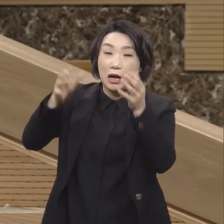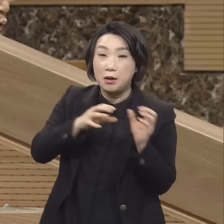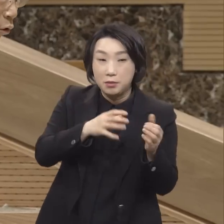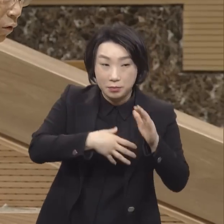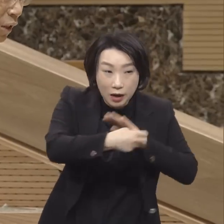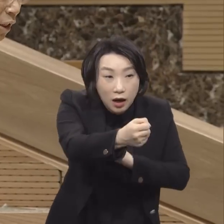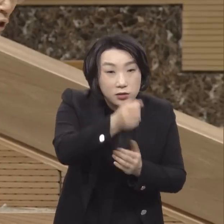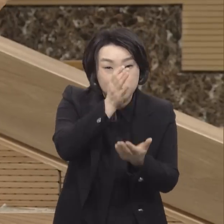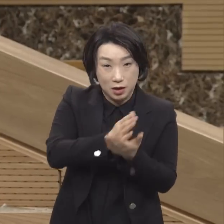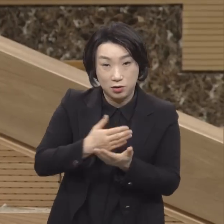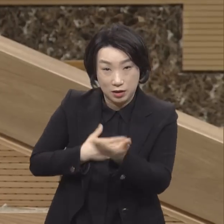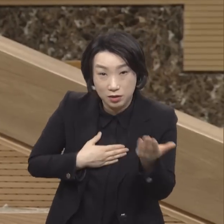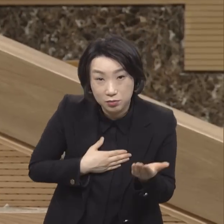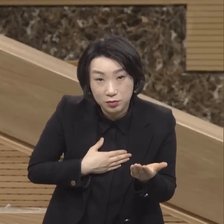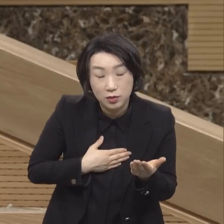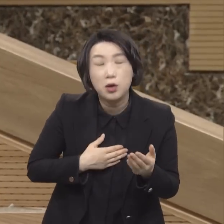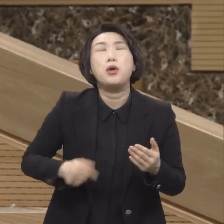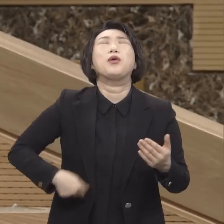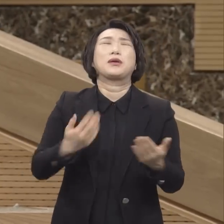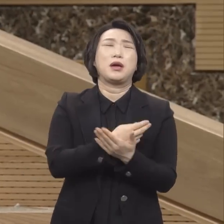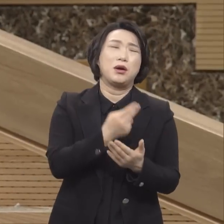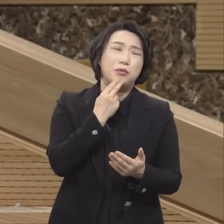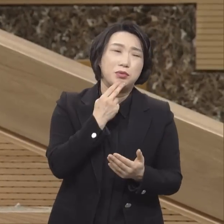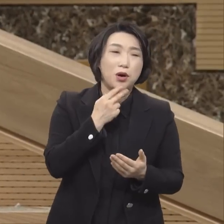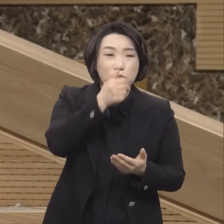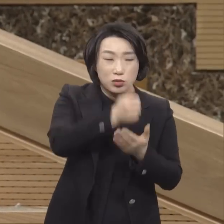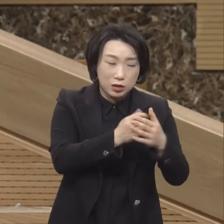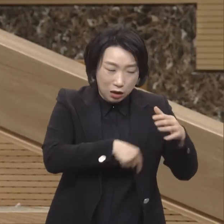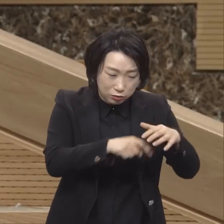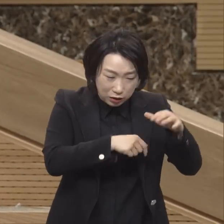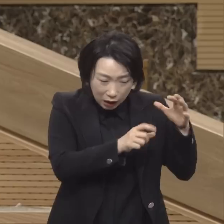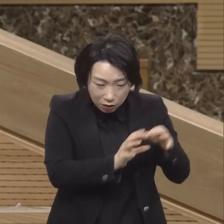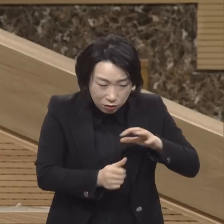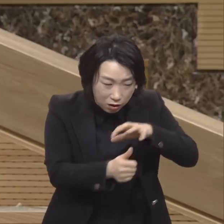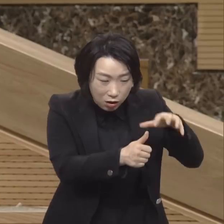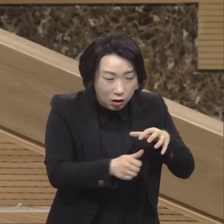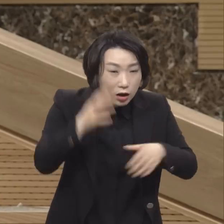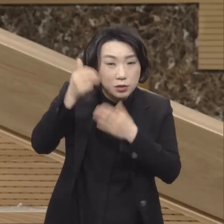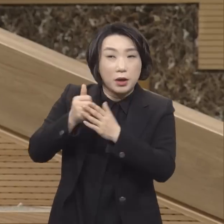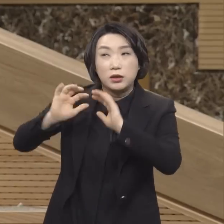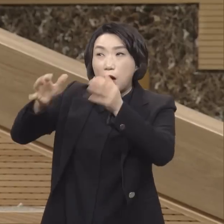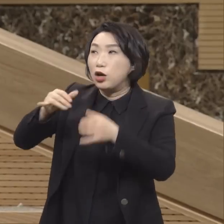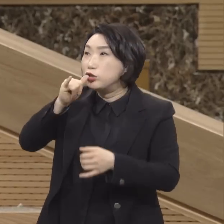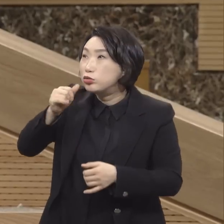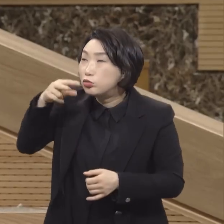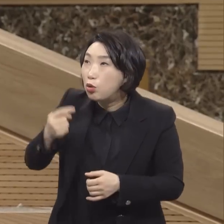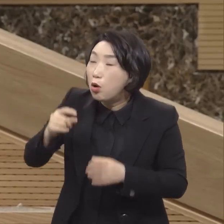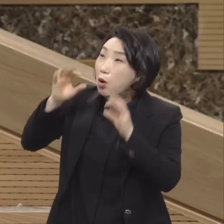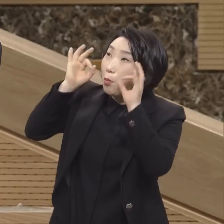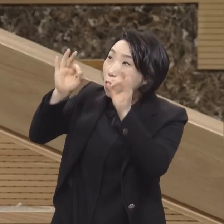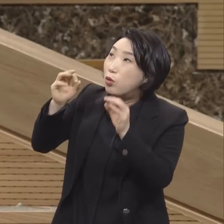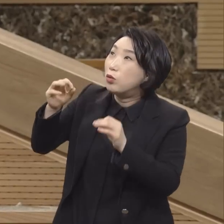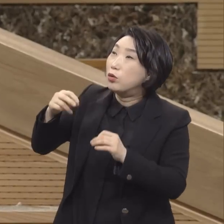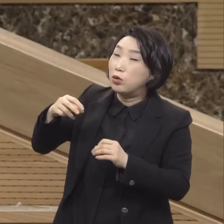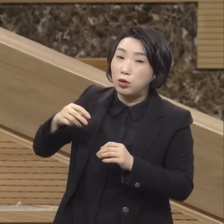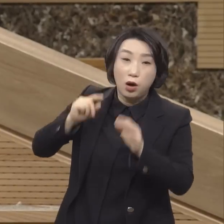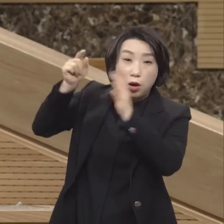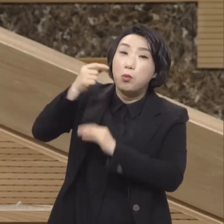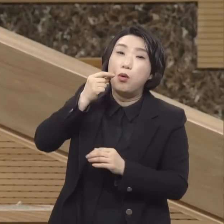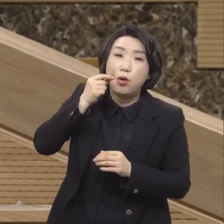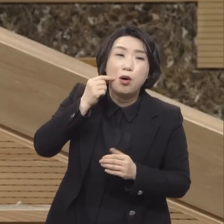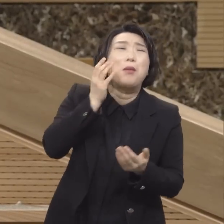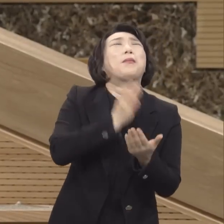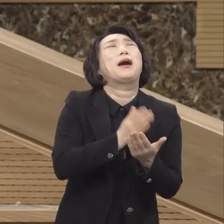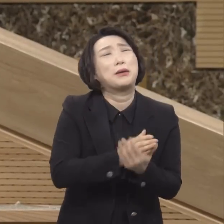되지 말고, 회개치 못해서 죄 아래에 있어서 하나님의 나라가 있어도 보고도 못 가는 자가 되지 말고,